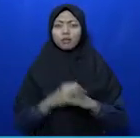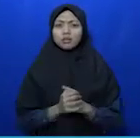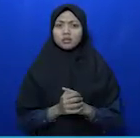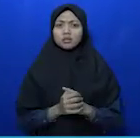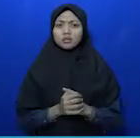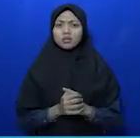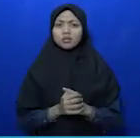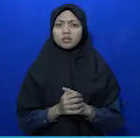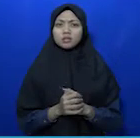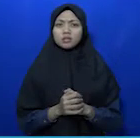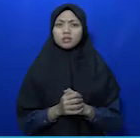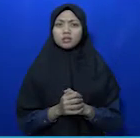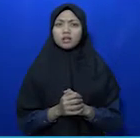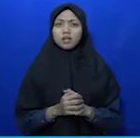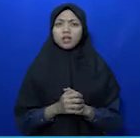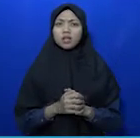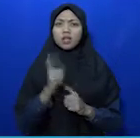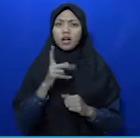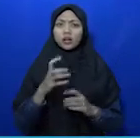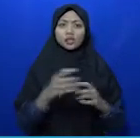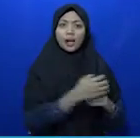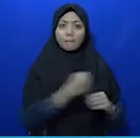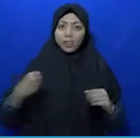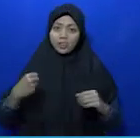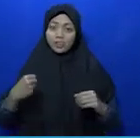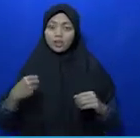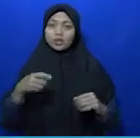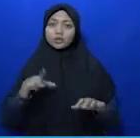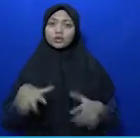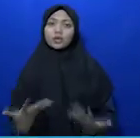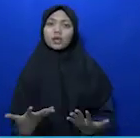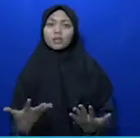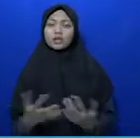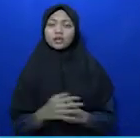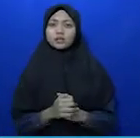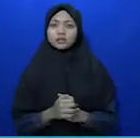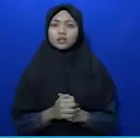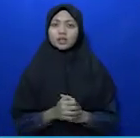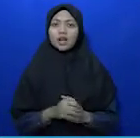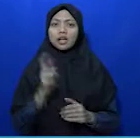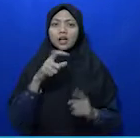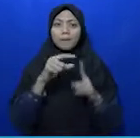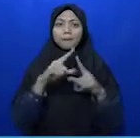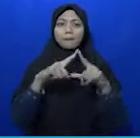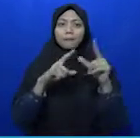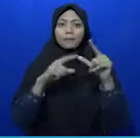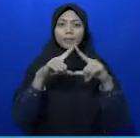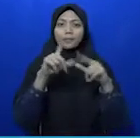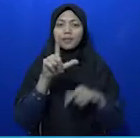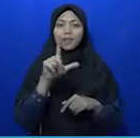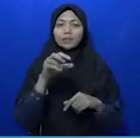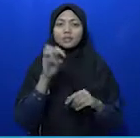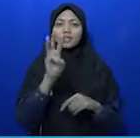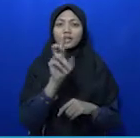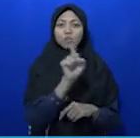kenapa tidak 2021 diambil alih gitu ya. Nah kemudian yang kedua, di pasal 31 ayat 2 kalau